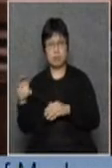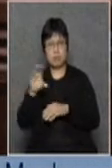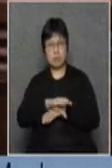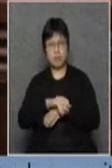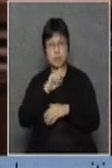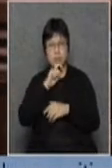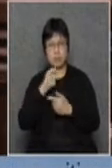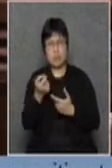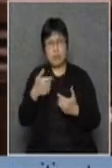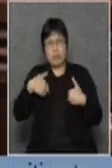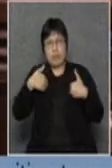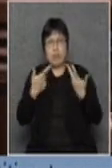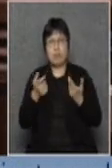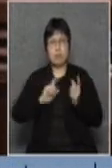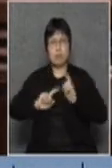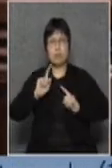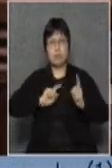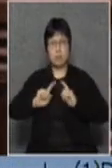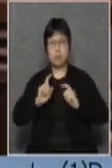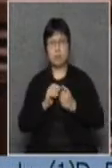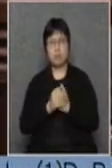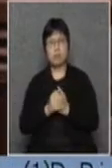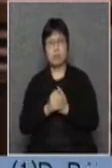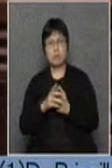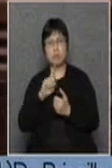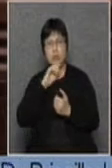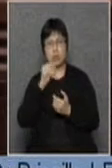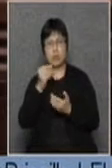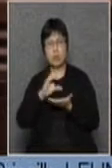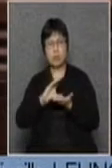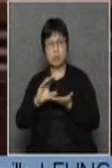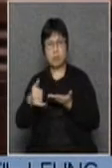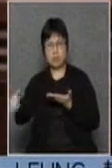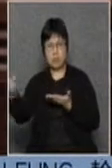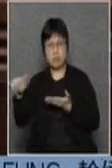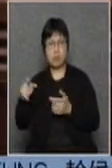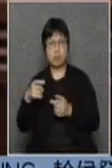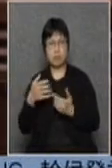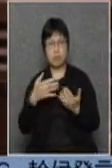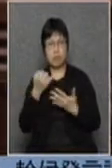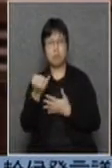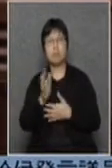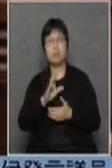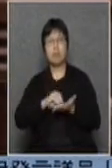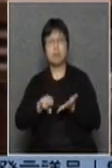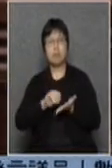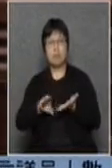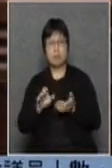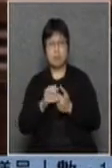有一時之快，冇乜所謂。但係佢走嘅話，對我哋嚟講未必係一件壞事。咁所以我希望咧，